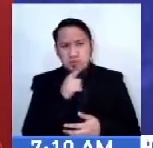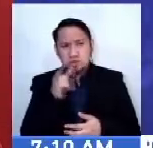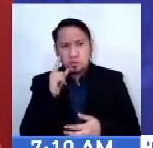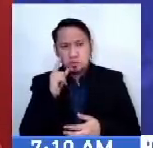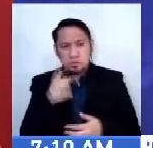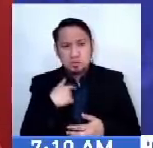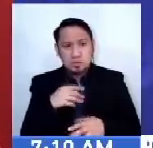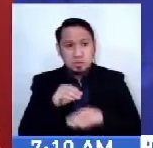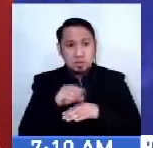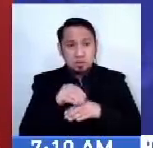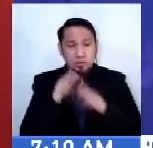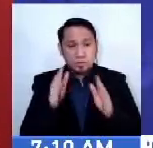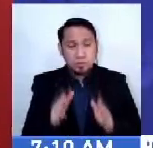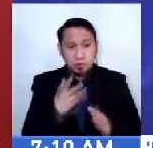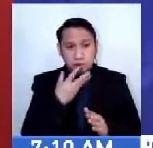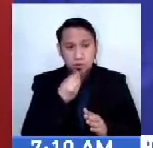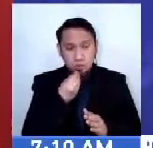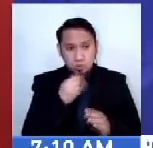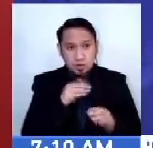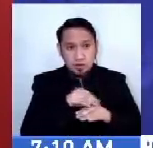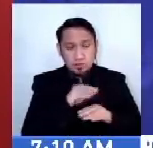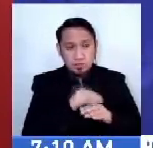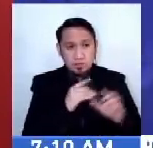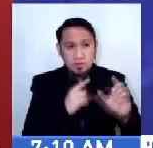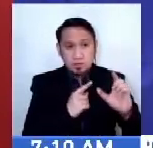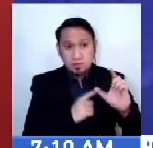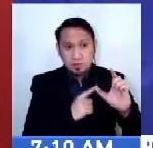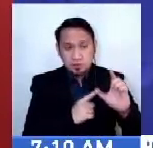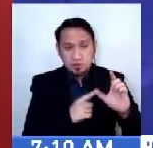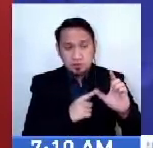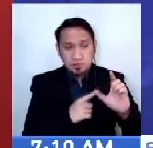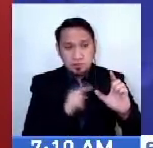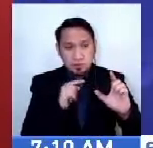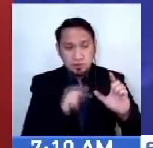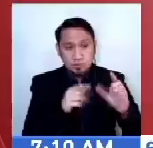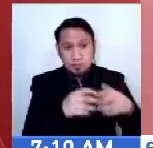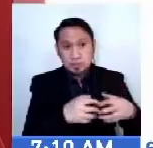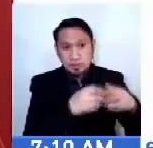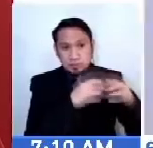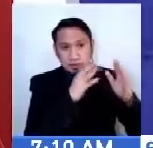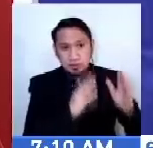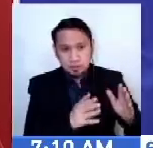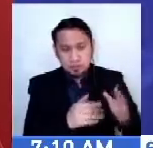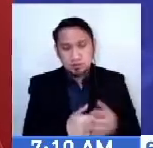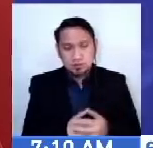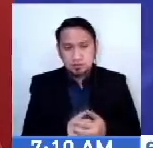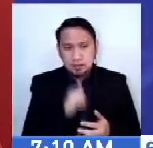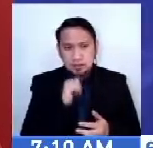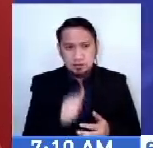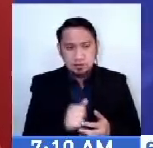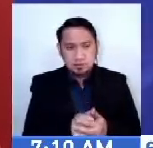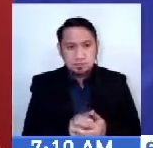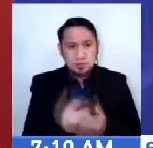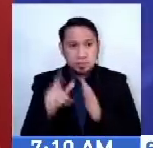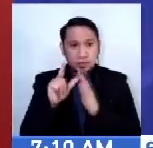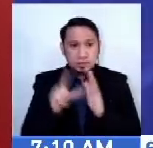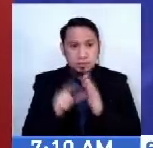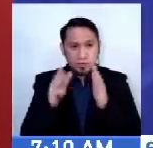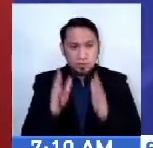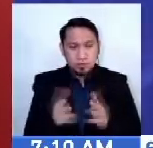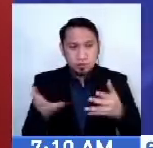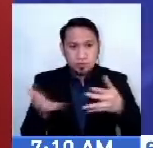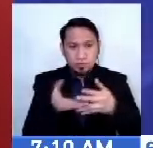niya si Communist Party of the Philippines founder Jose Maria Sison. Pinag-aaralan na rin daw ng kanyang mga abogado ang pagsasampa ng